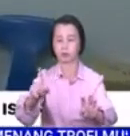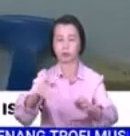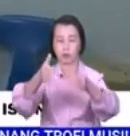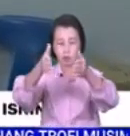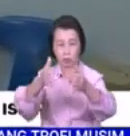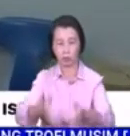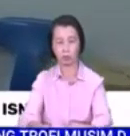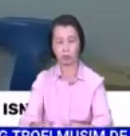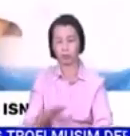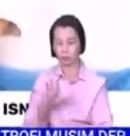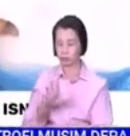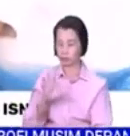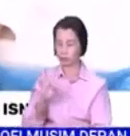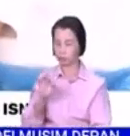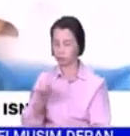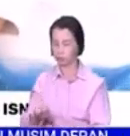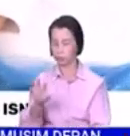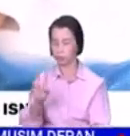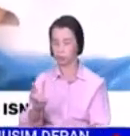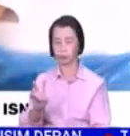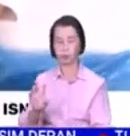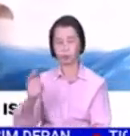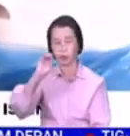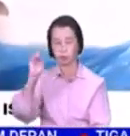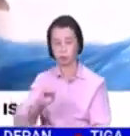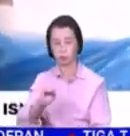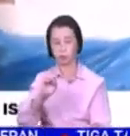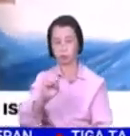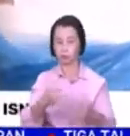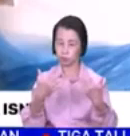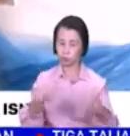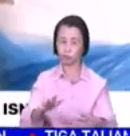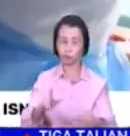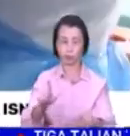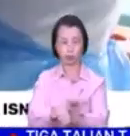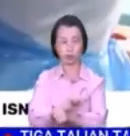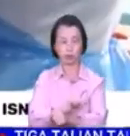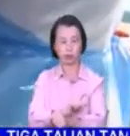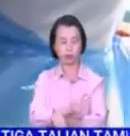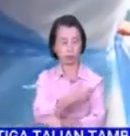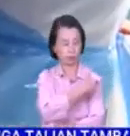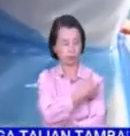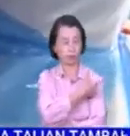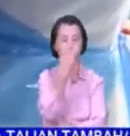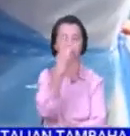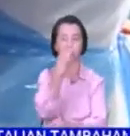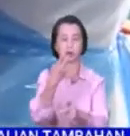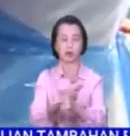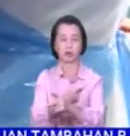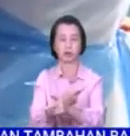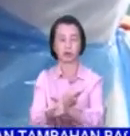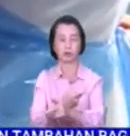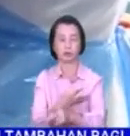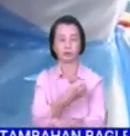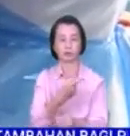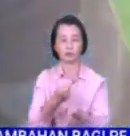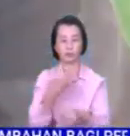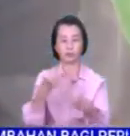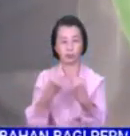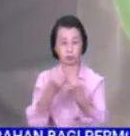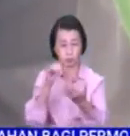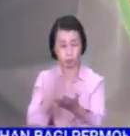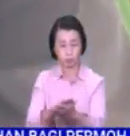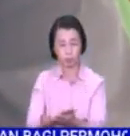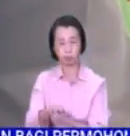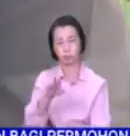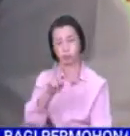44,131 orang, iaitu 59.7% penduduk telah lengkap menerima dua dos suntikan vaksin. Daripada jumlah itu,